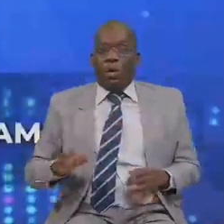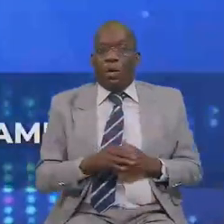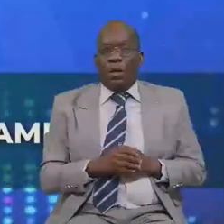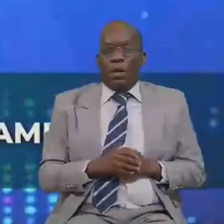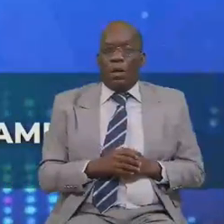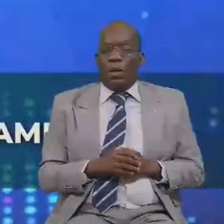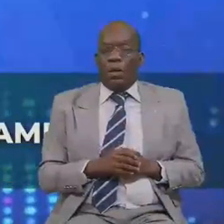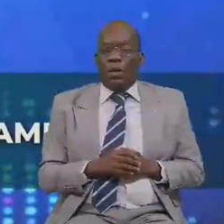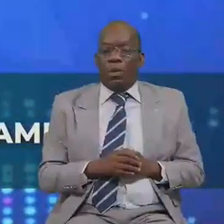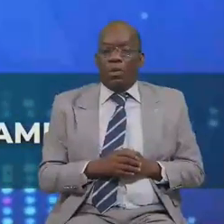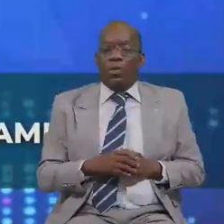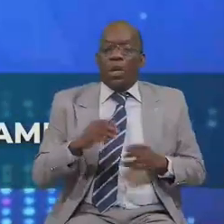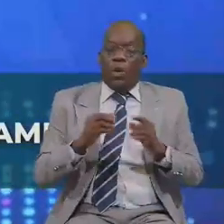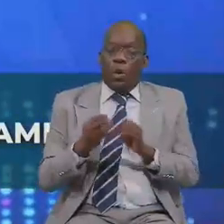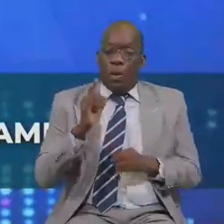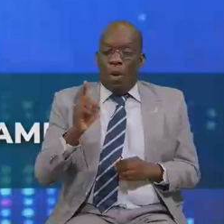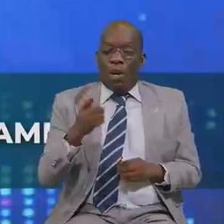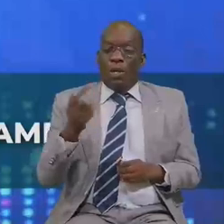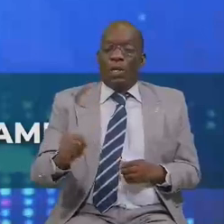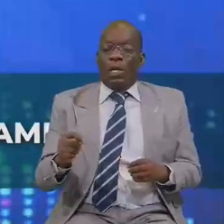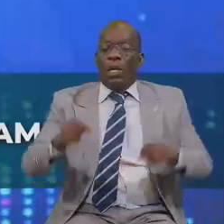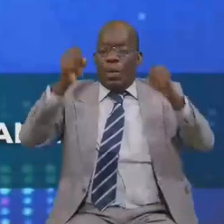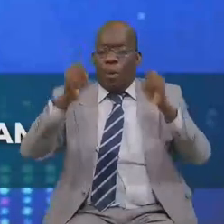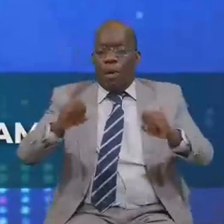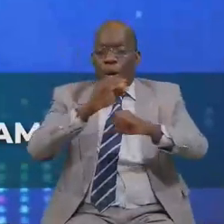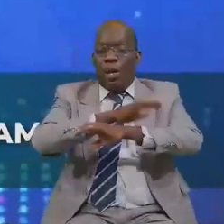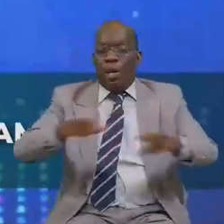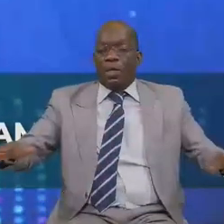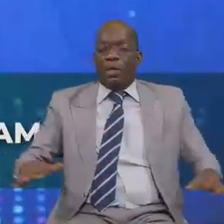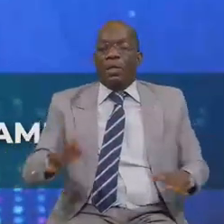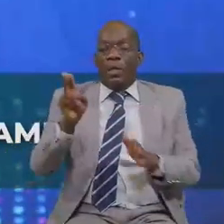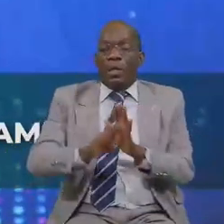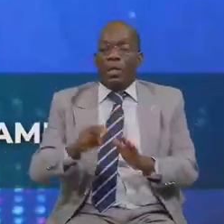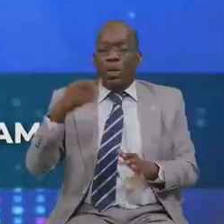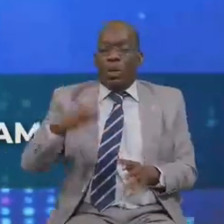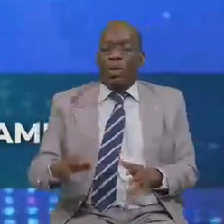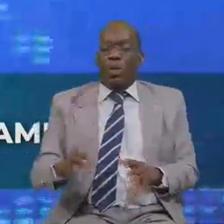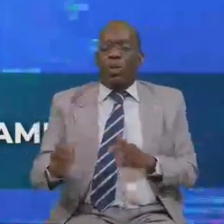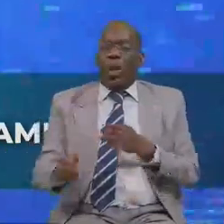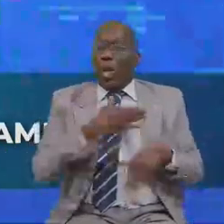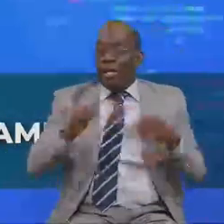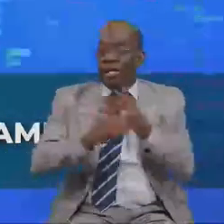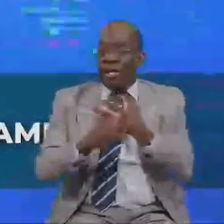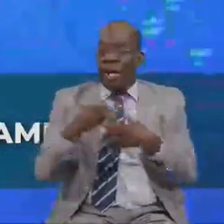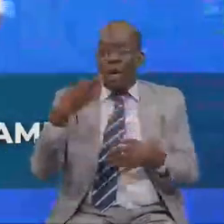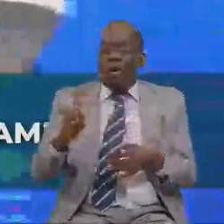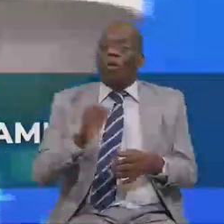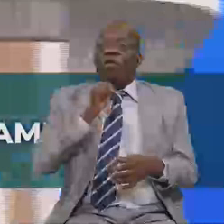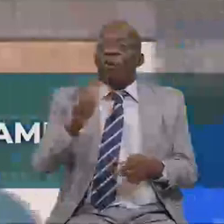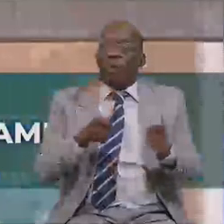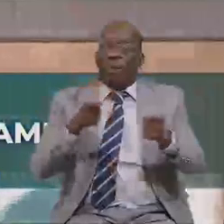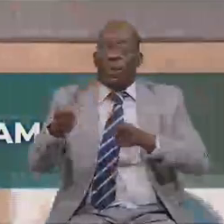domptables en Christ. Premier point, donc, premier élément dans le deuxième point, l'impuissance et le péril des